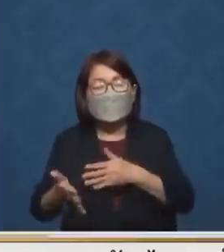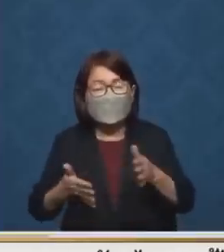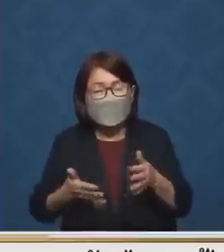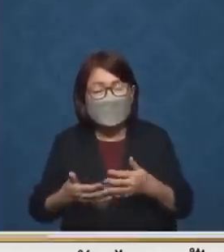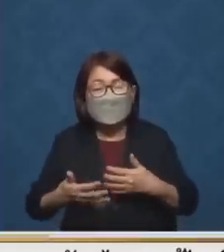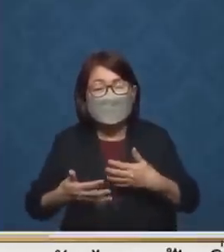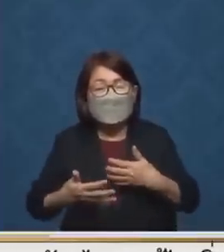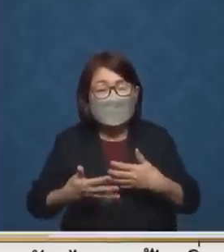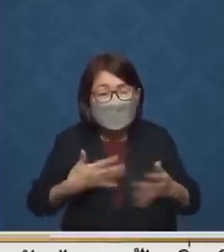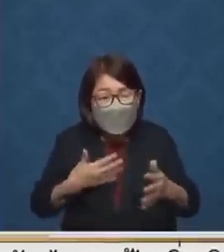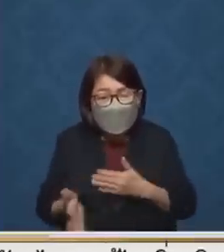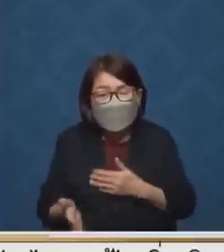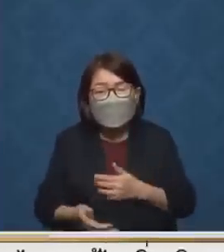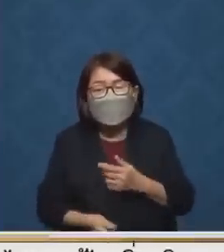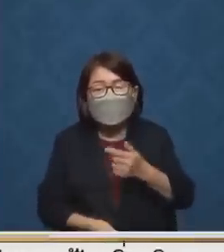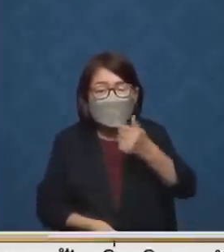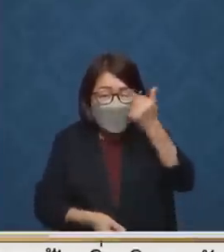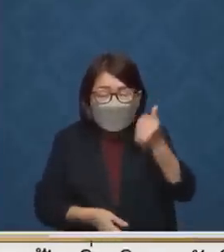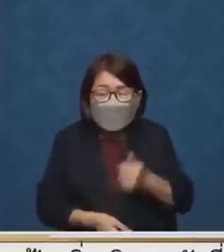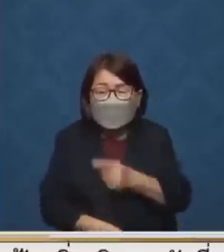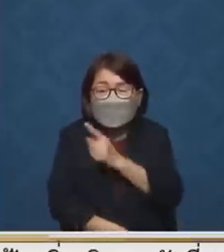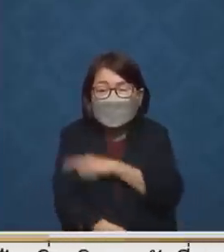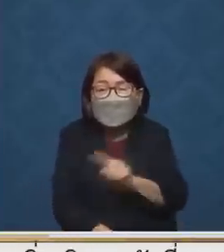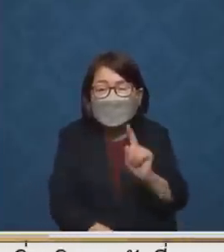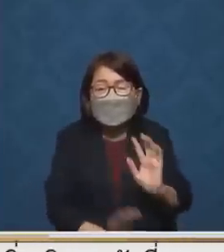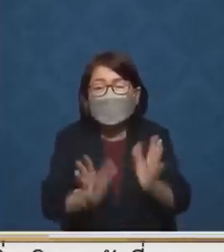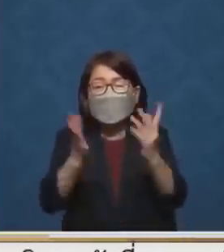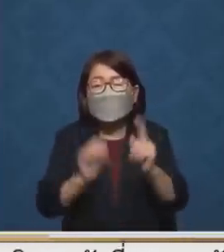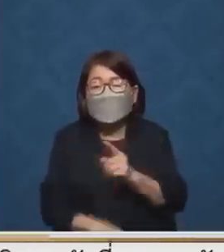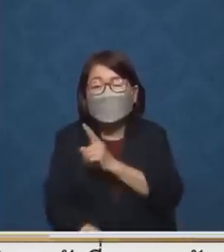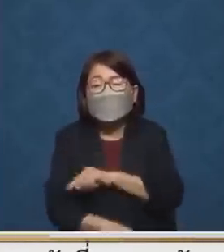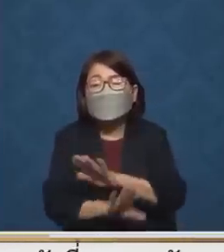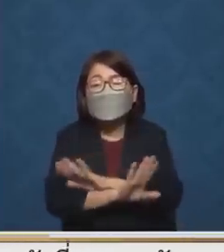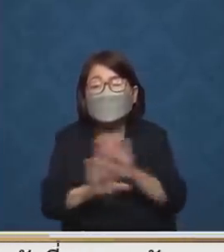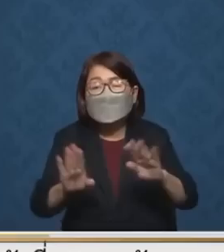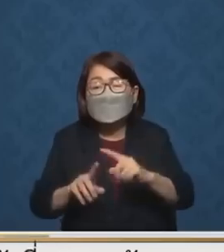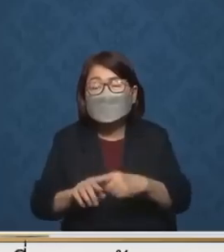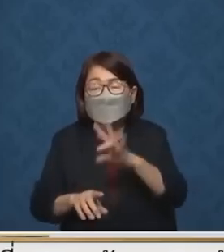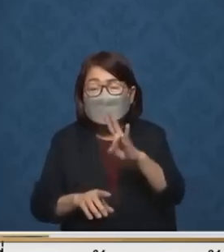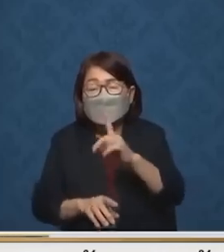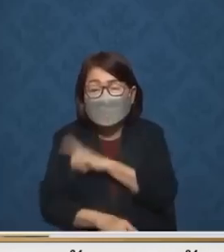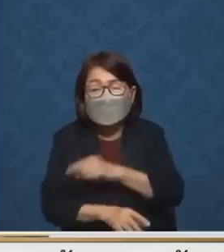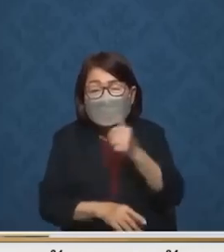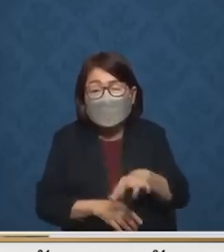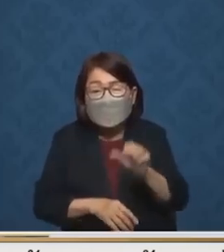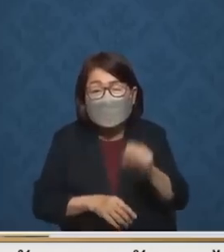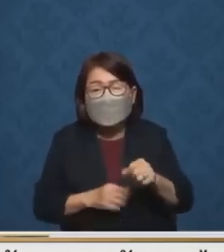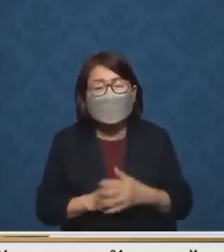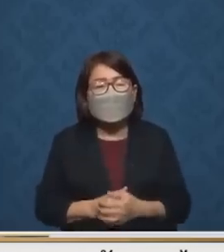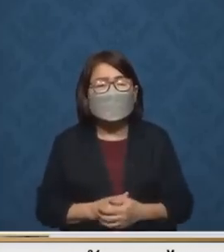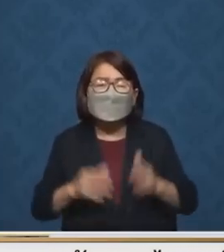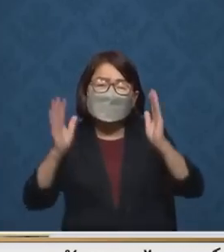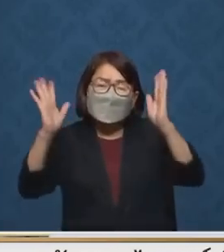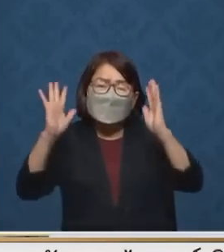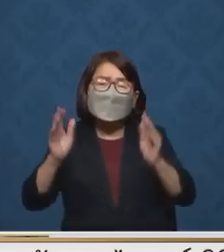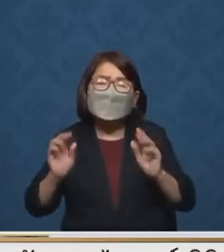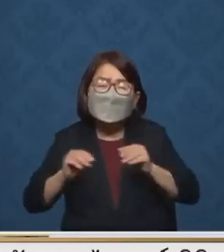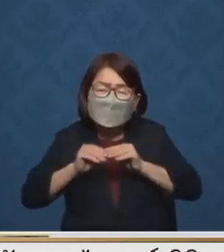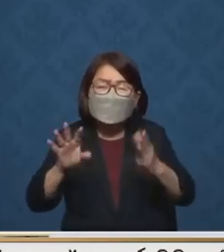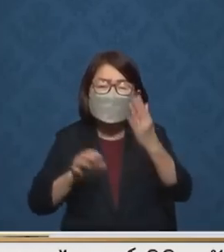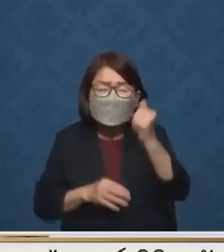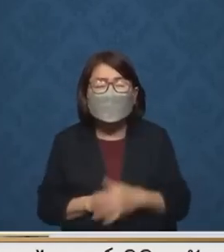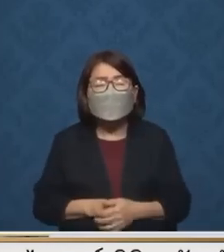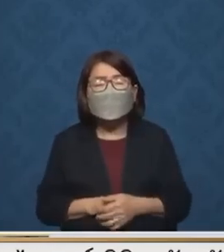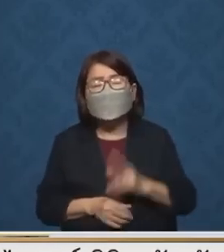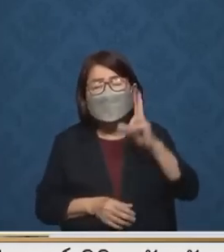ขาวไปไหนอ่ะหรขาวไมทำแลวช่งนี้ กรักำงกขาวทำไม่ได้แล้วจะพีออาส ถ้เป็นงานขาวมต้องพี